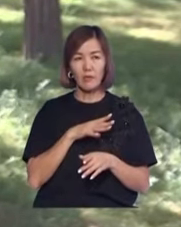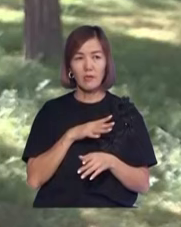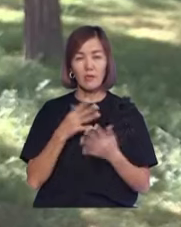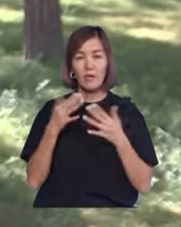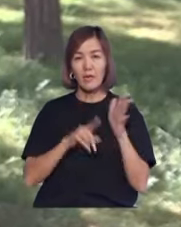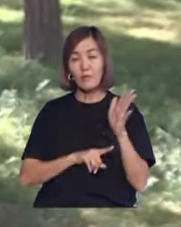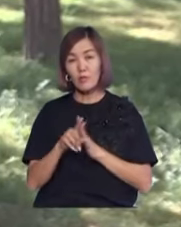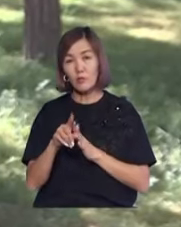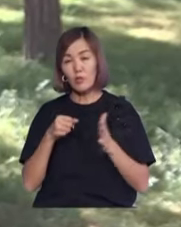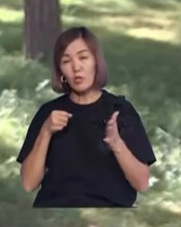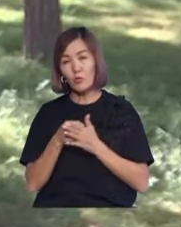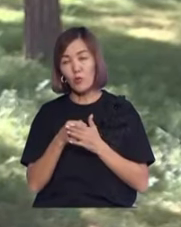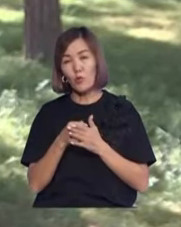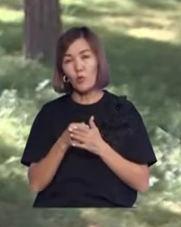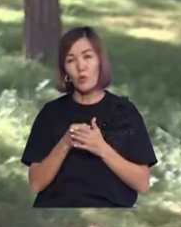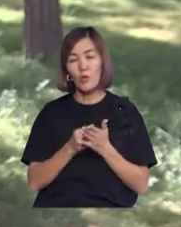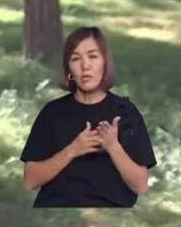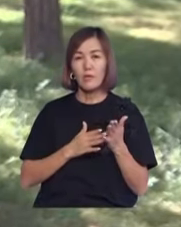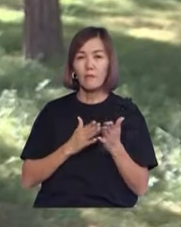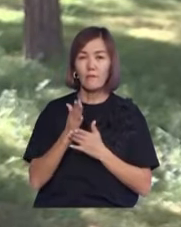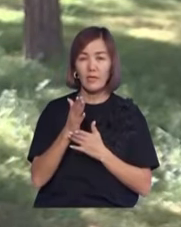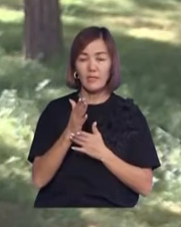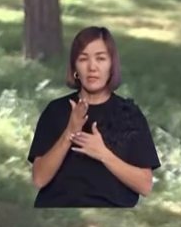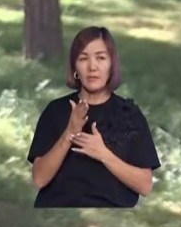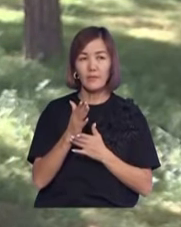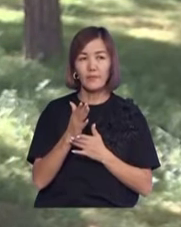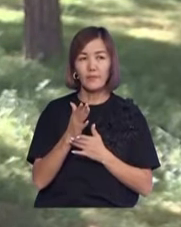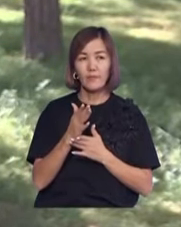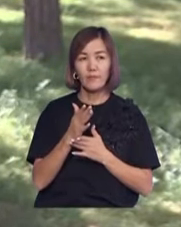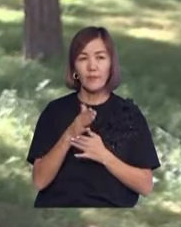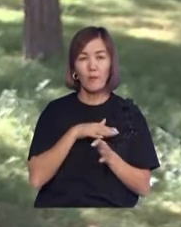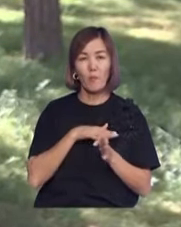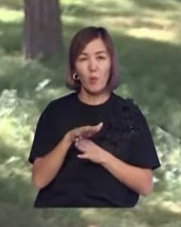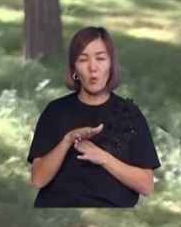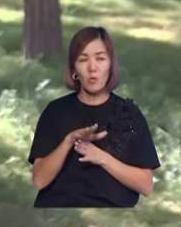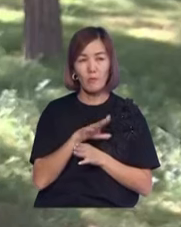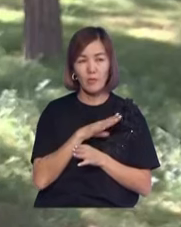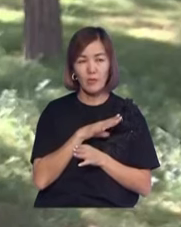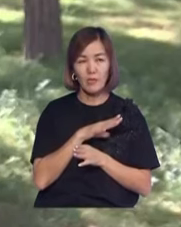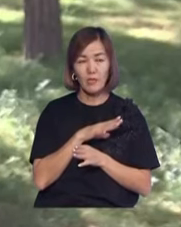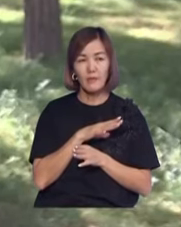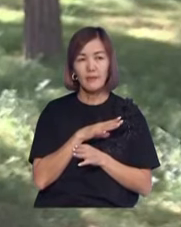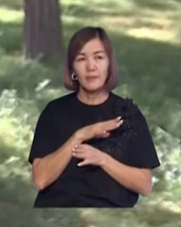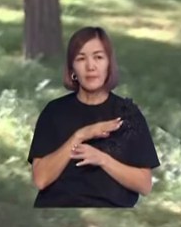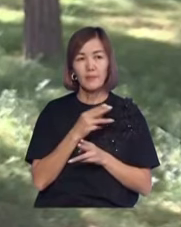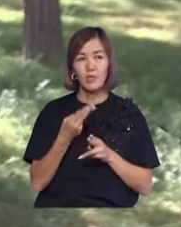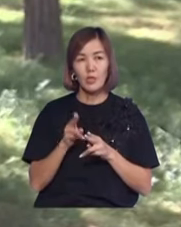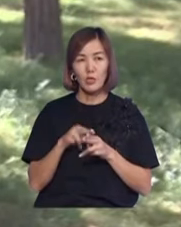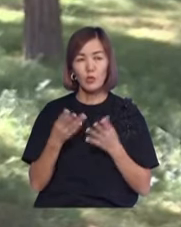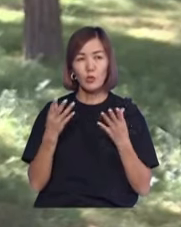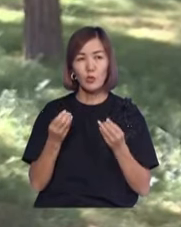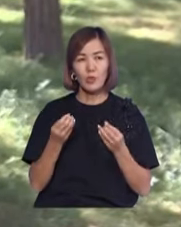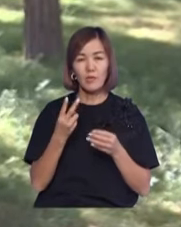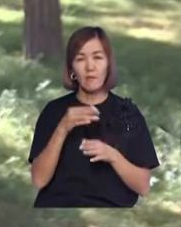поселка, от заезда, от выезда. 3 километра. Полностью асфальтировали. Помимо этого,